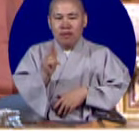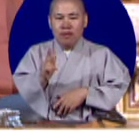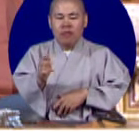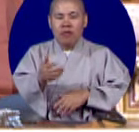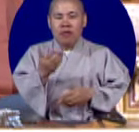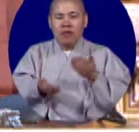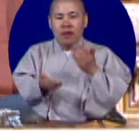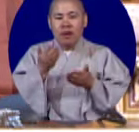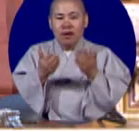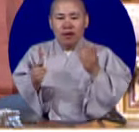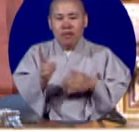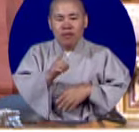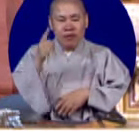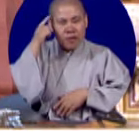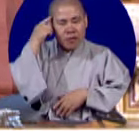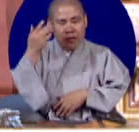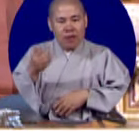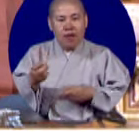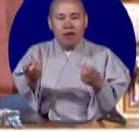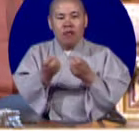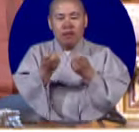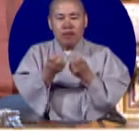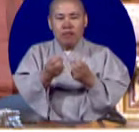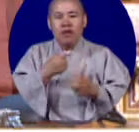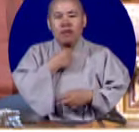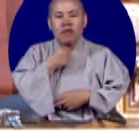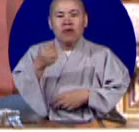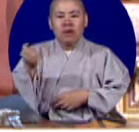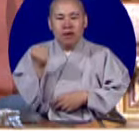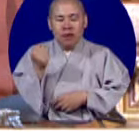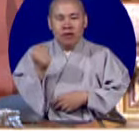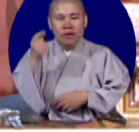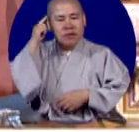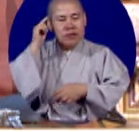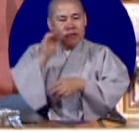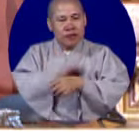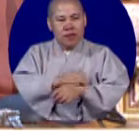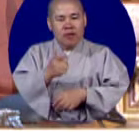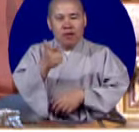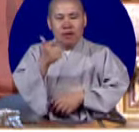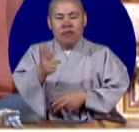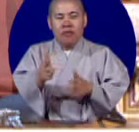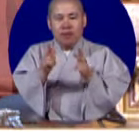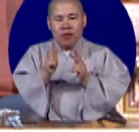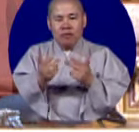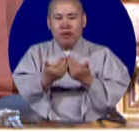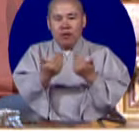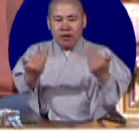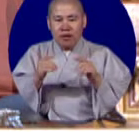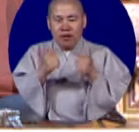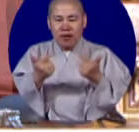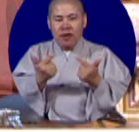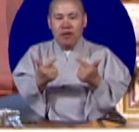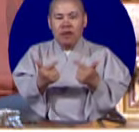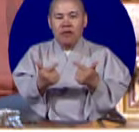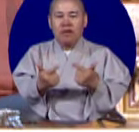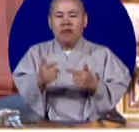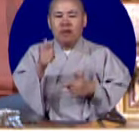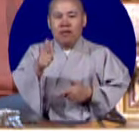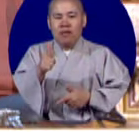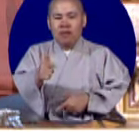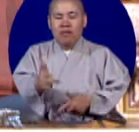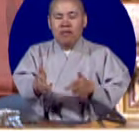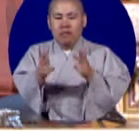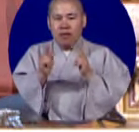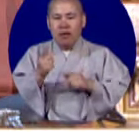방편바라밀, 원바라밀, 역바라밀, 지바라밀이 육바라밀을 떠나서 있는 게 아니고 육바라밀 자체를 더